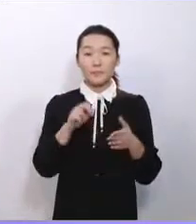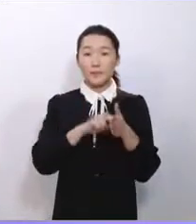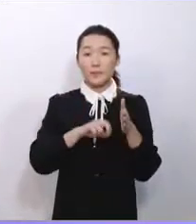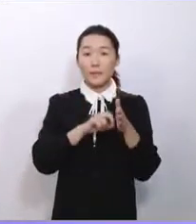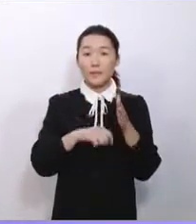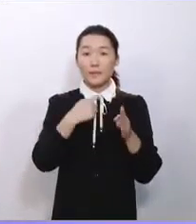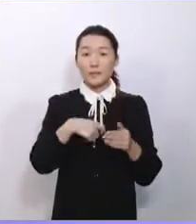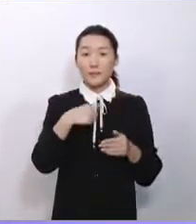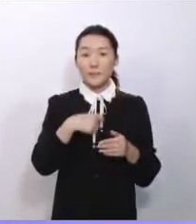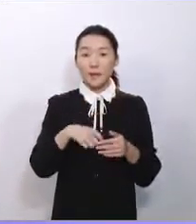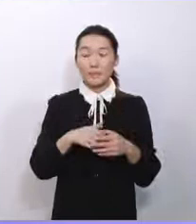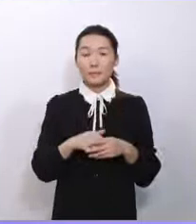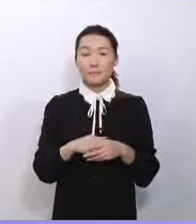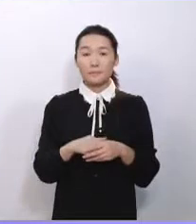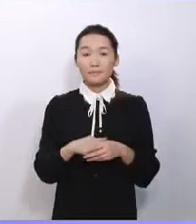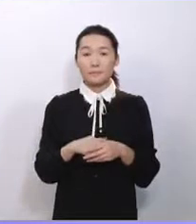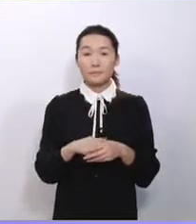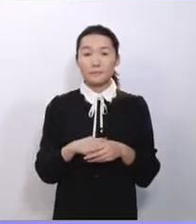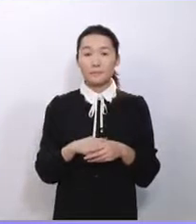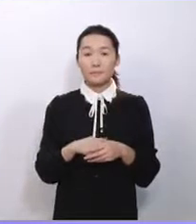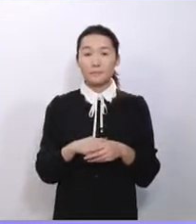Проверьте себя.